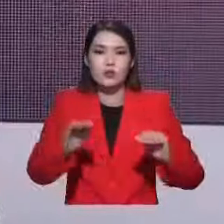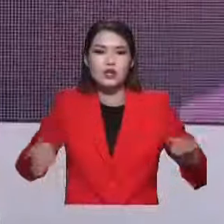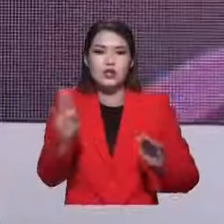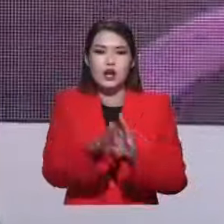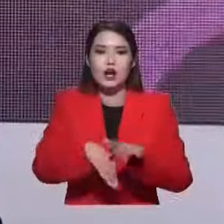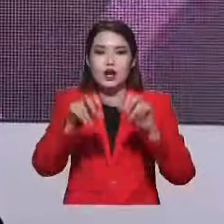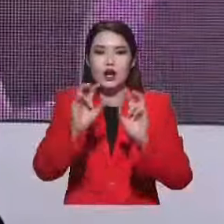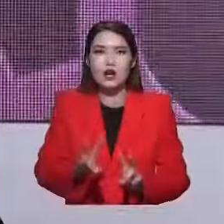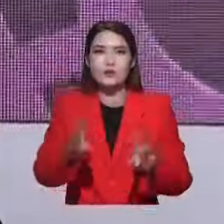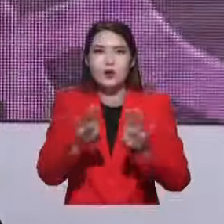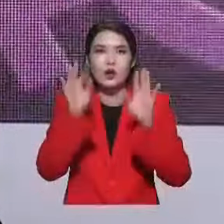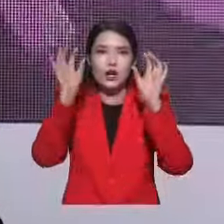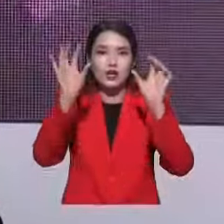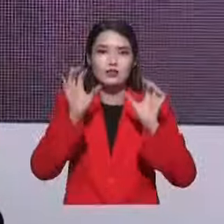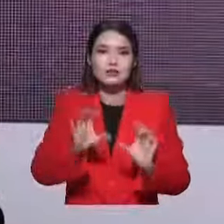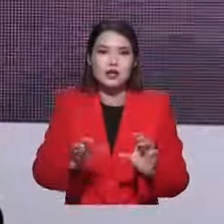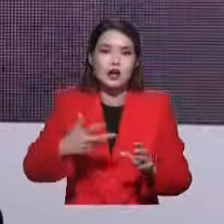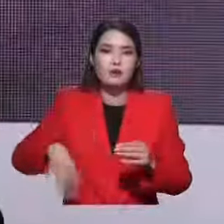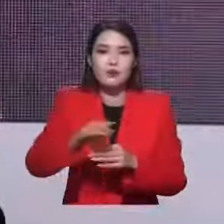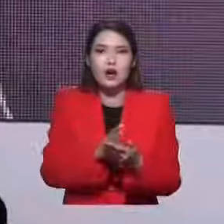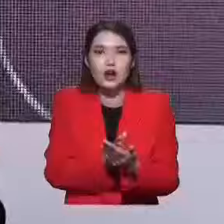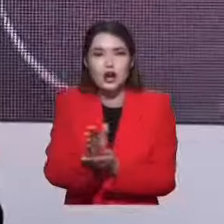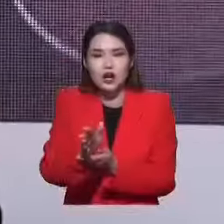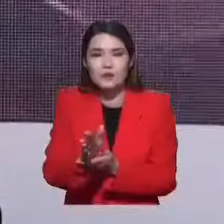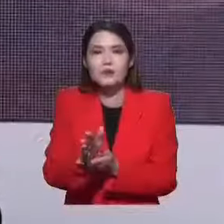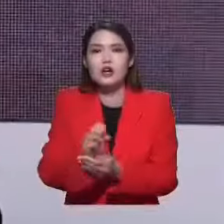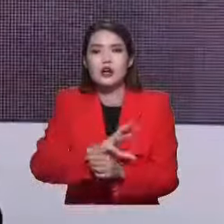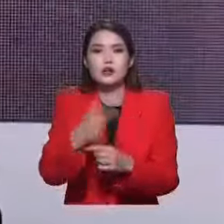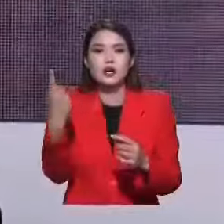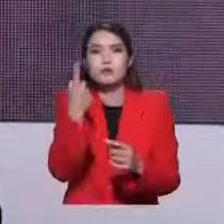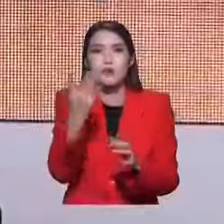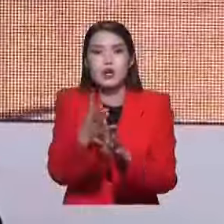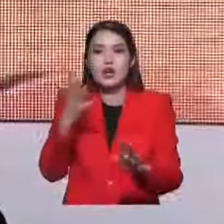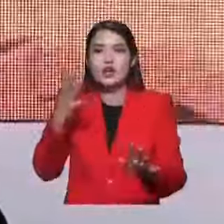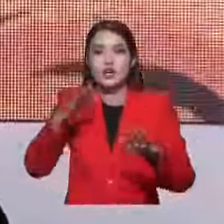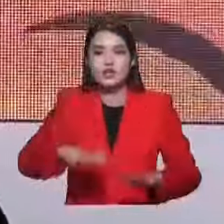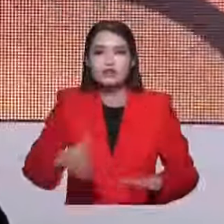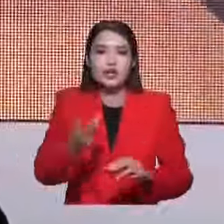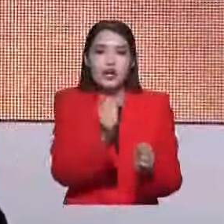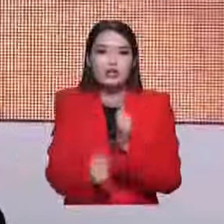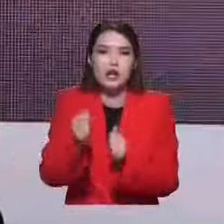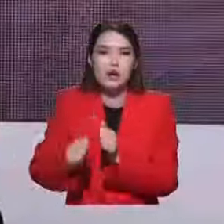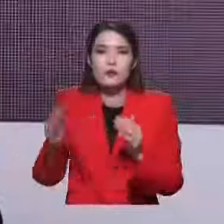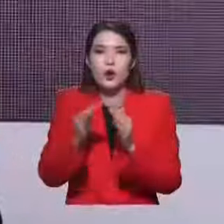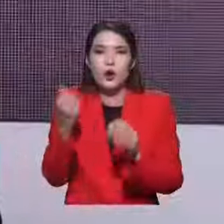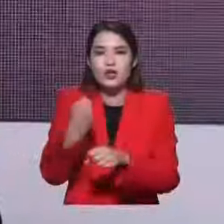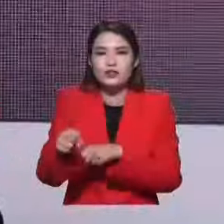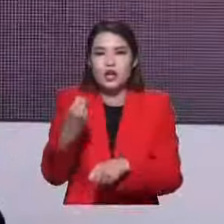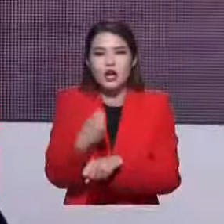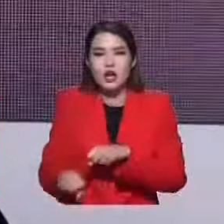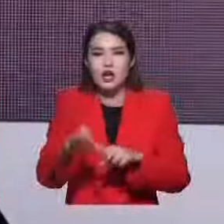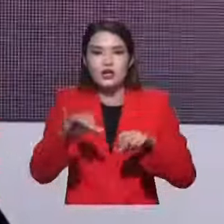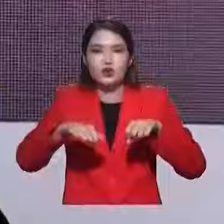туралы заң жобасы ол 5 бағытты қамтиды. Бірінші бағыт бұл барлық зорлық-зомбылыққа және